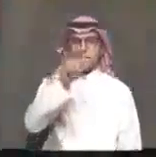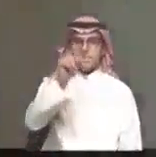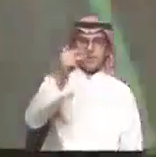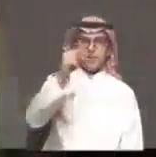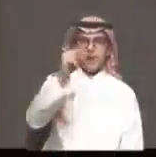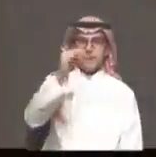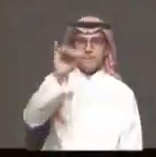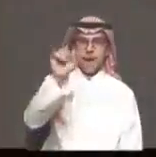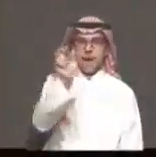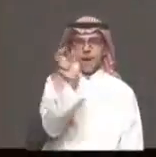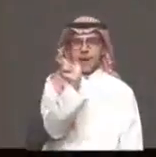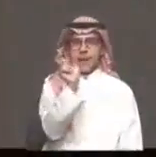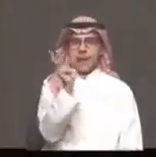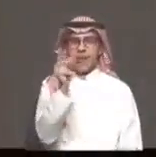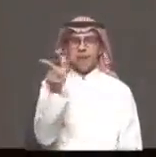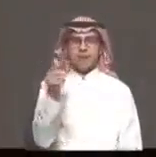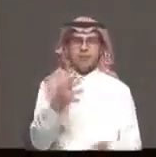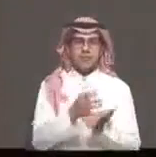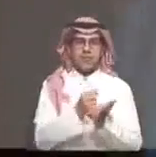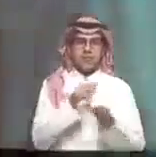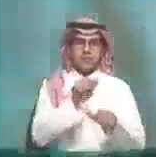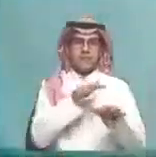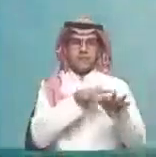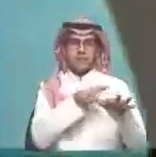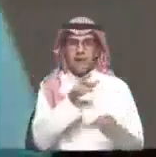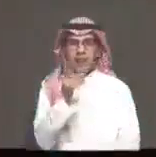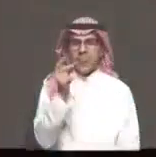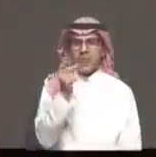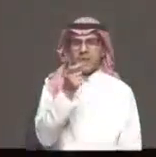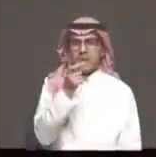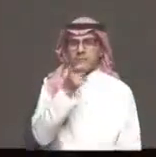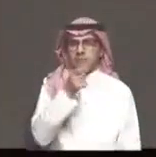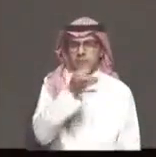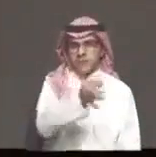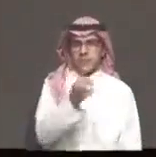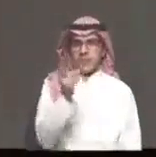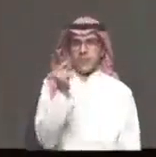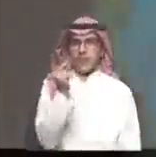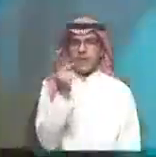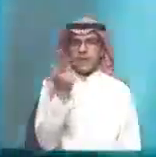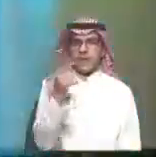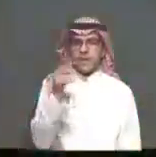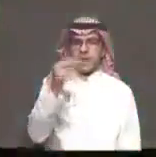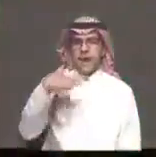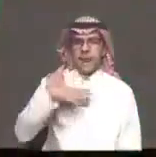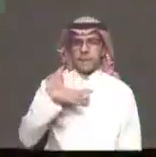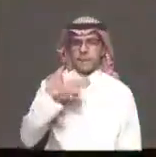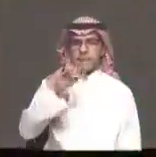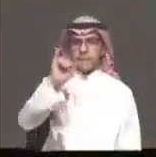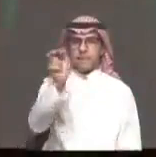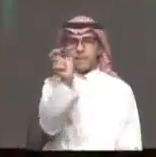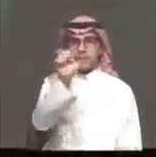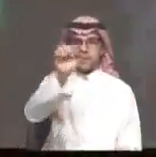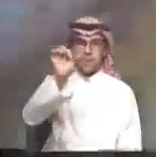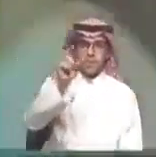بن عبد الله بن فيصل محافظ المجمع وصاحب السمو الأمير بندر بن عبد العزيز بن عياف وصاحب السمو الأمير منصور